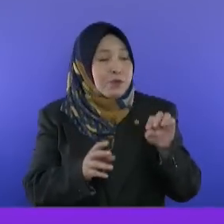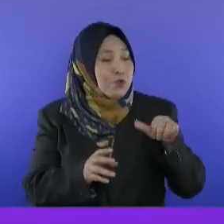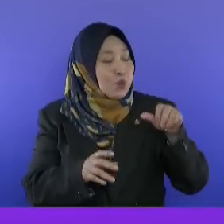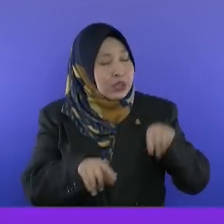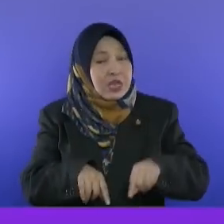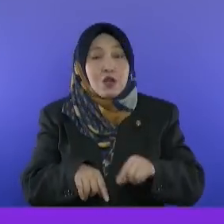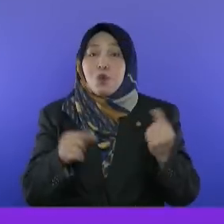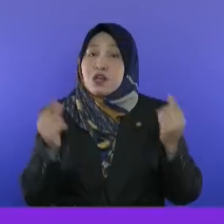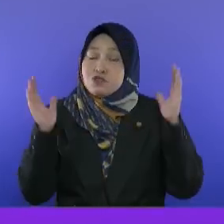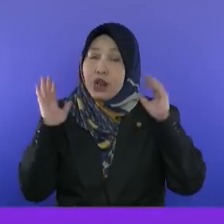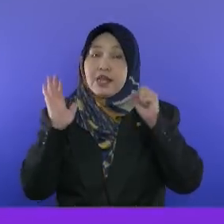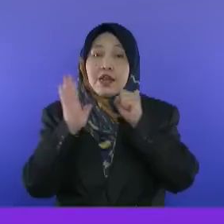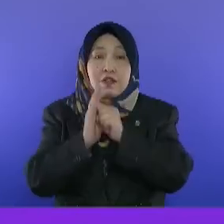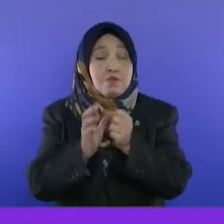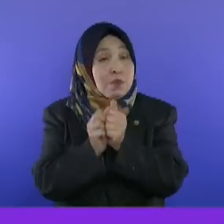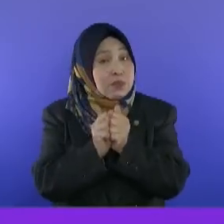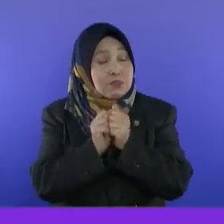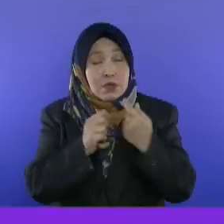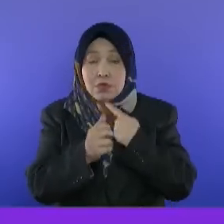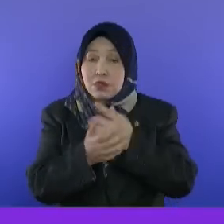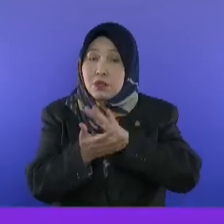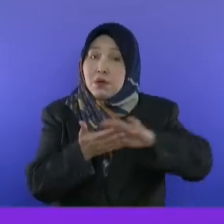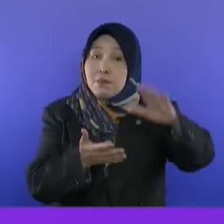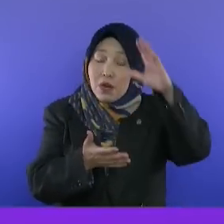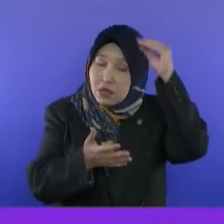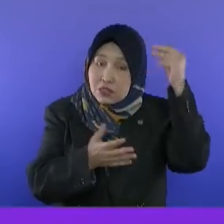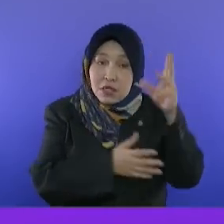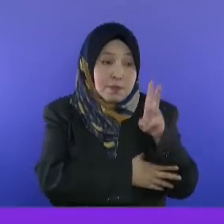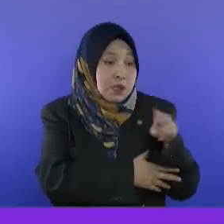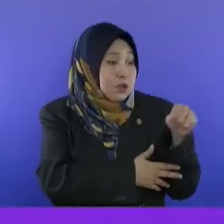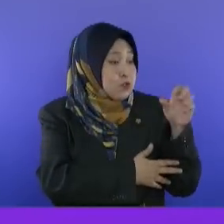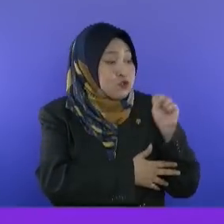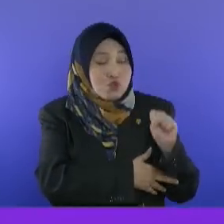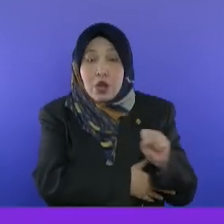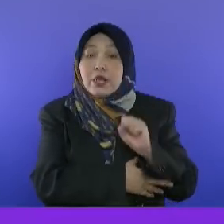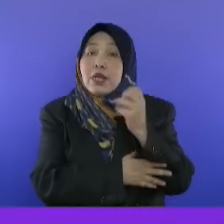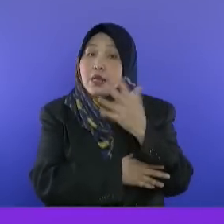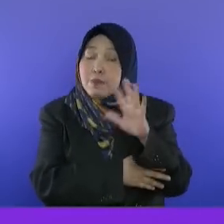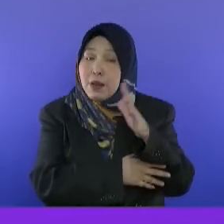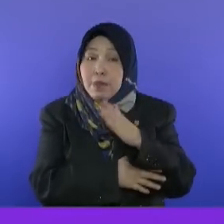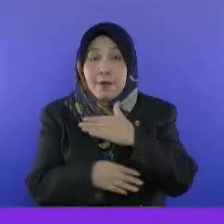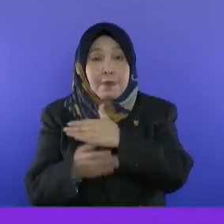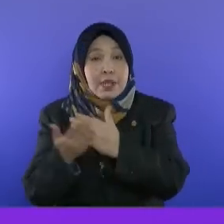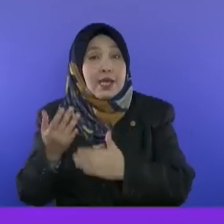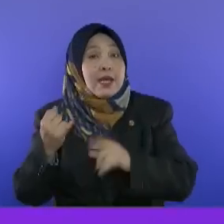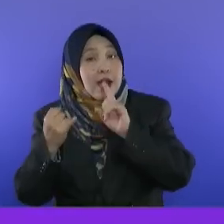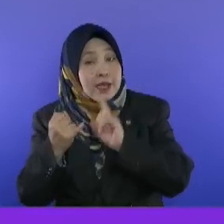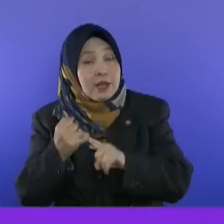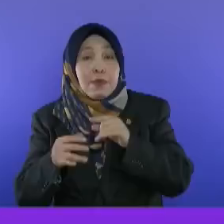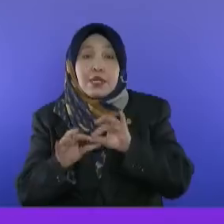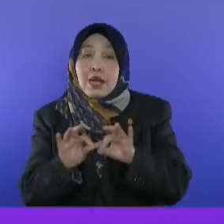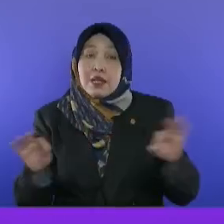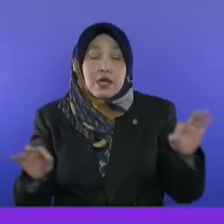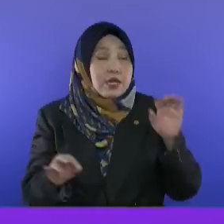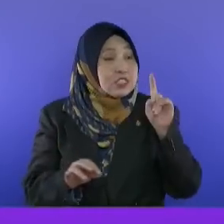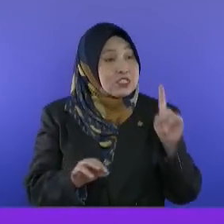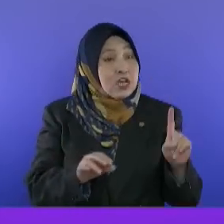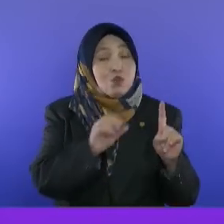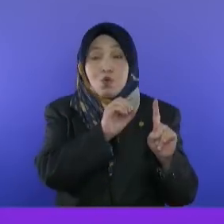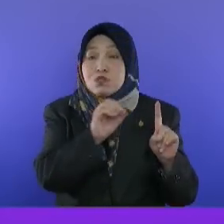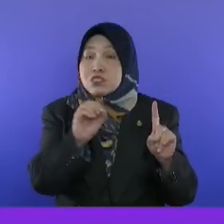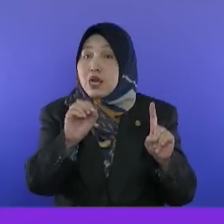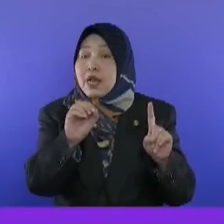sama-sama kita menyusuri kepada halaman yang ke-15 pada blok yang akhir pada ayat yang ke 100 hingga